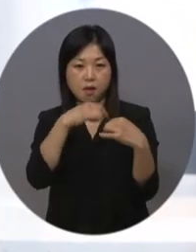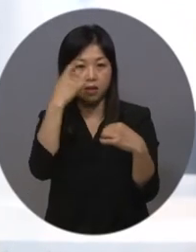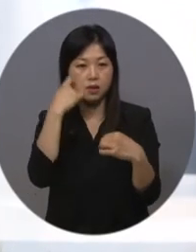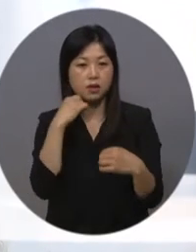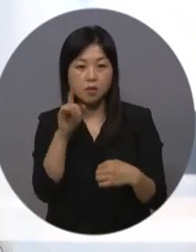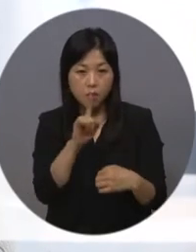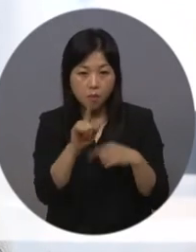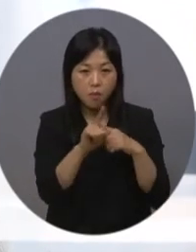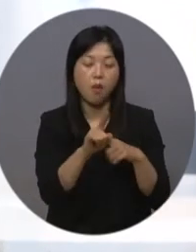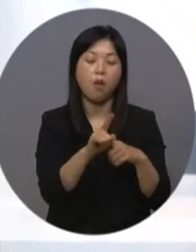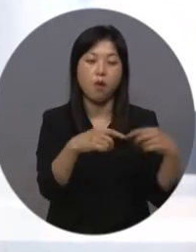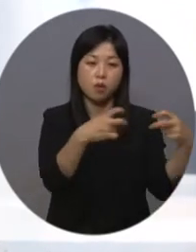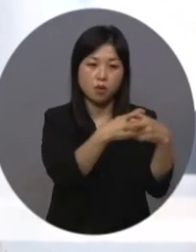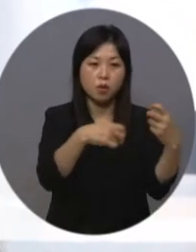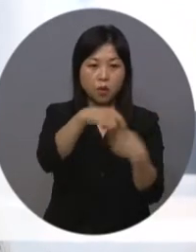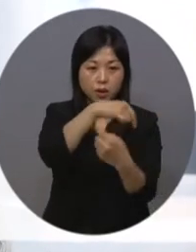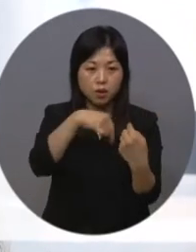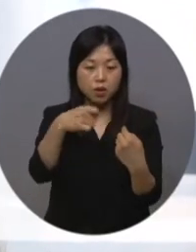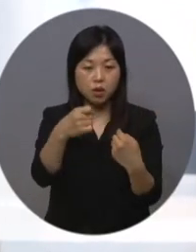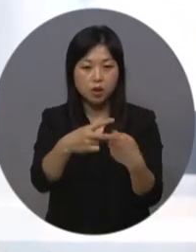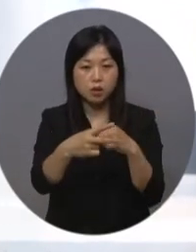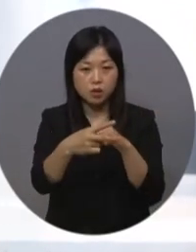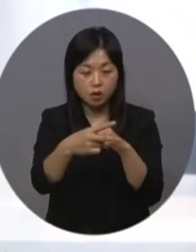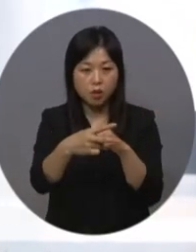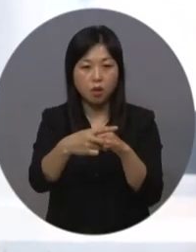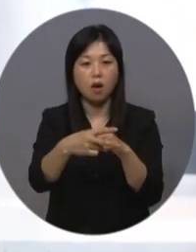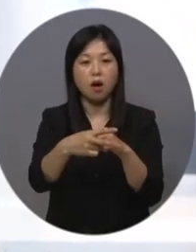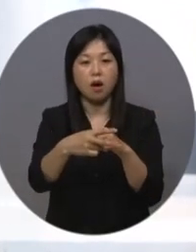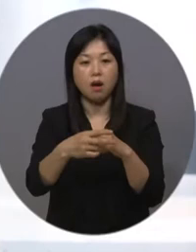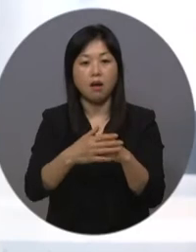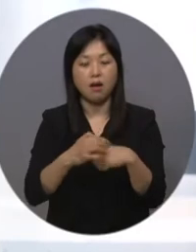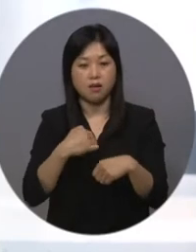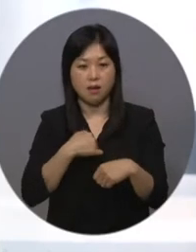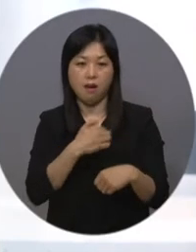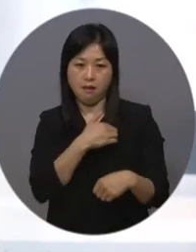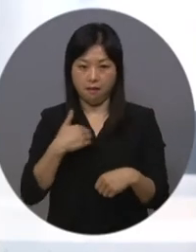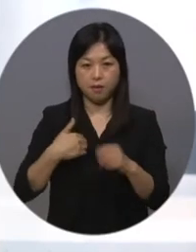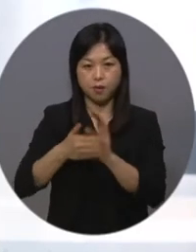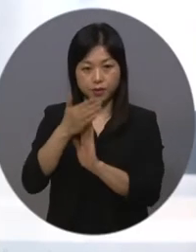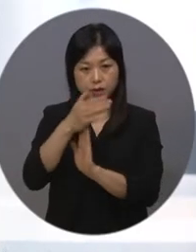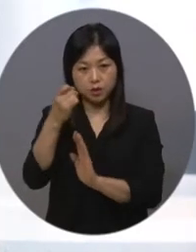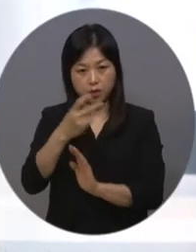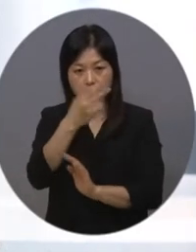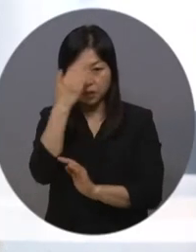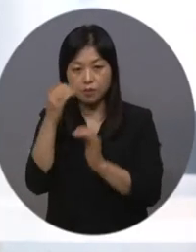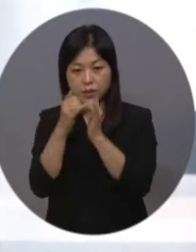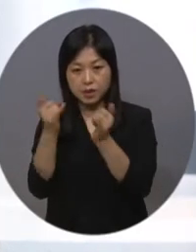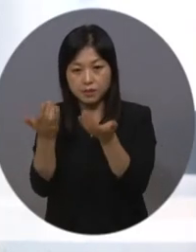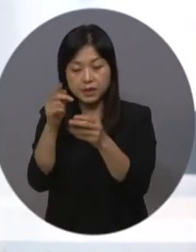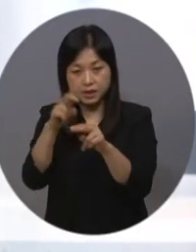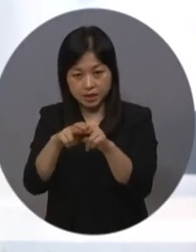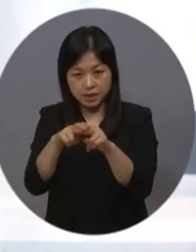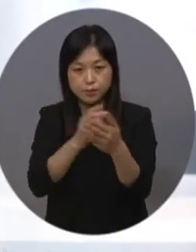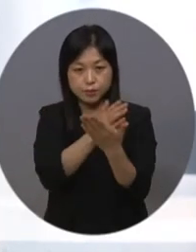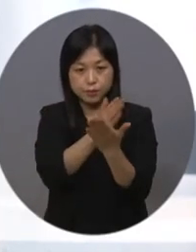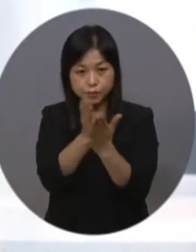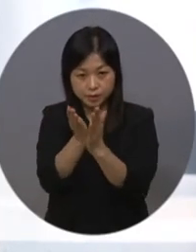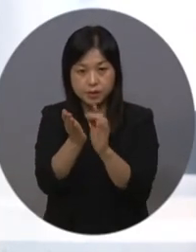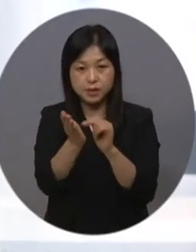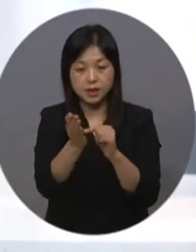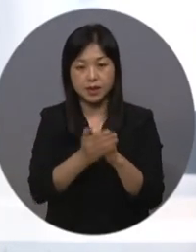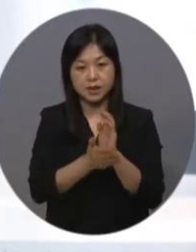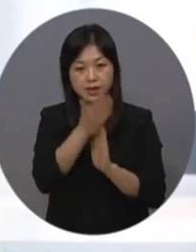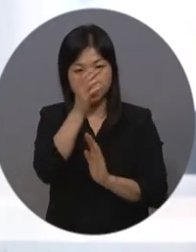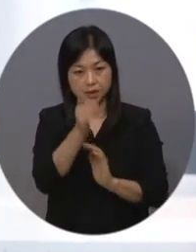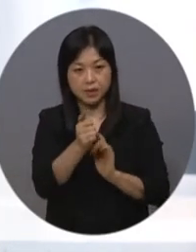환경이라든가 자독소수라든가 청년 일자리 같은 이런 분야에서 현 시장님이